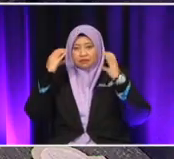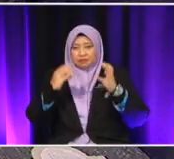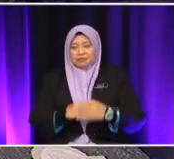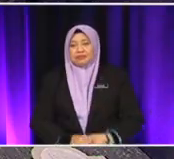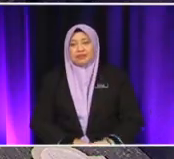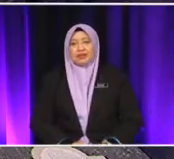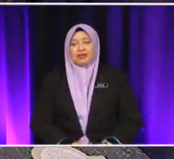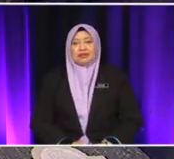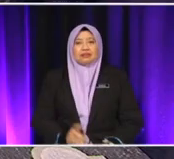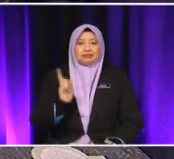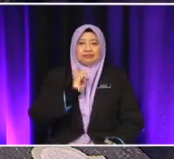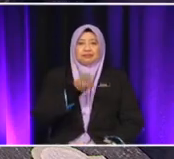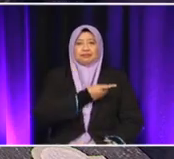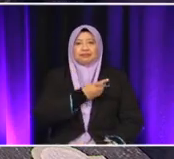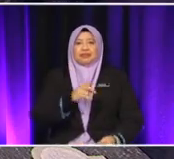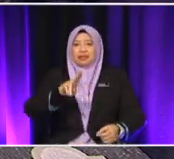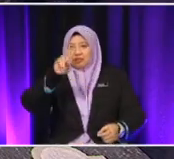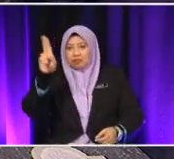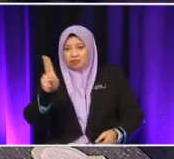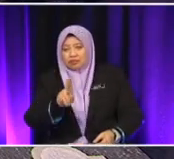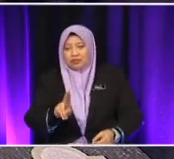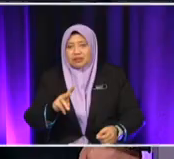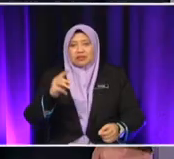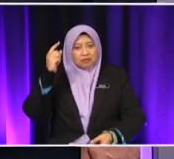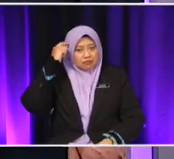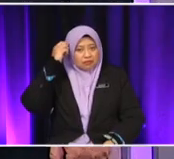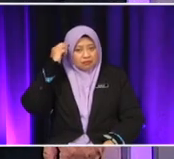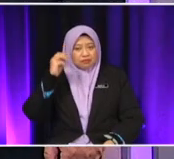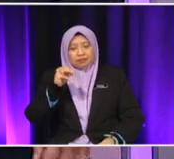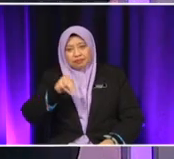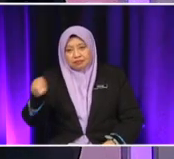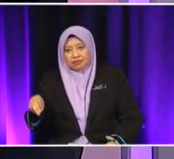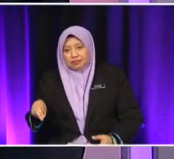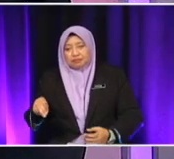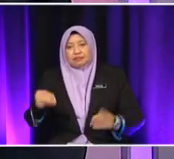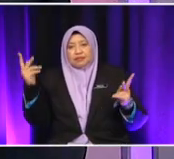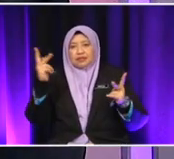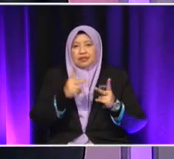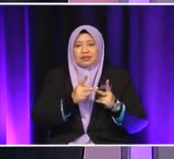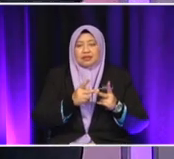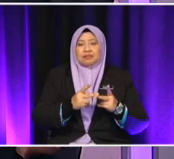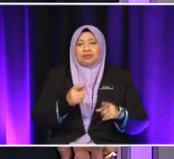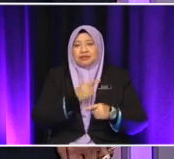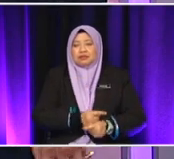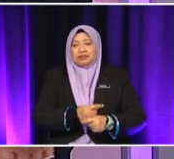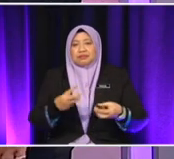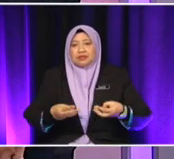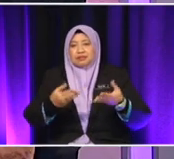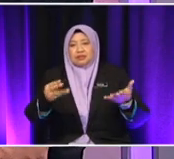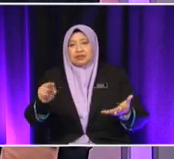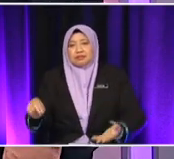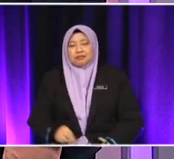kita akan coba menguji Minda murid-muri berkaitan dengan tajuk penentu penawaran